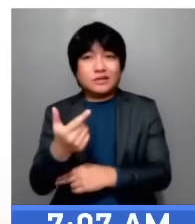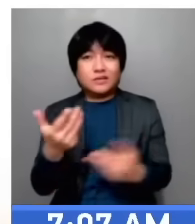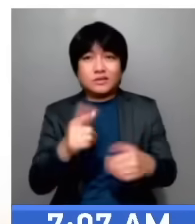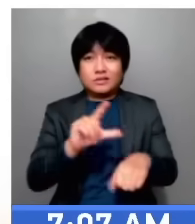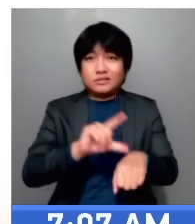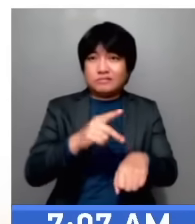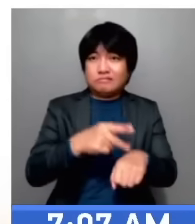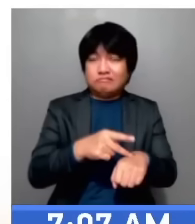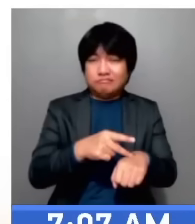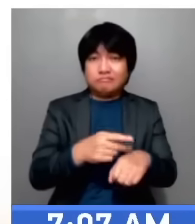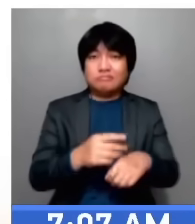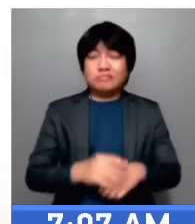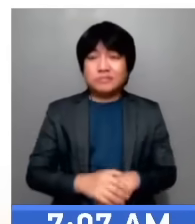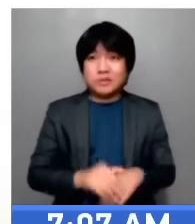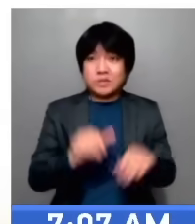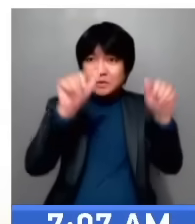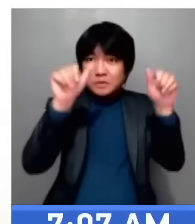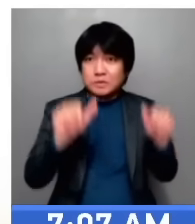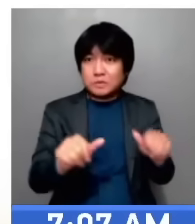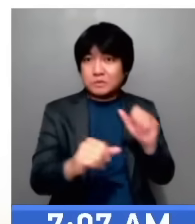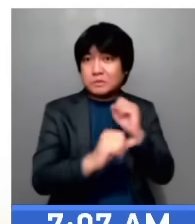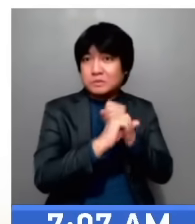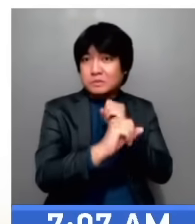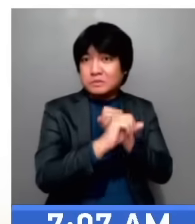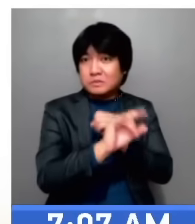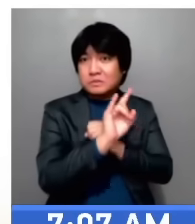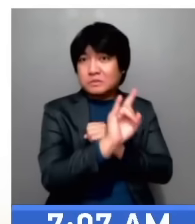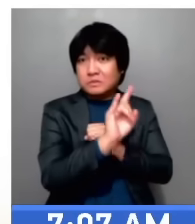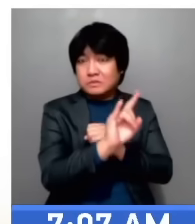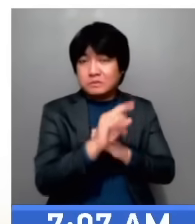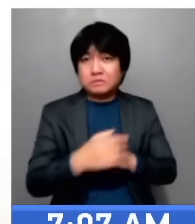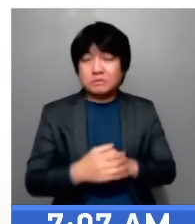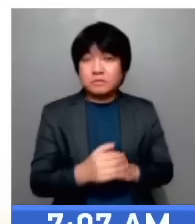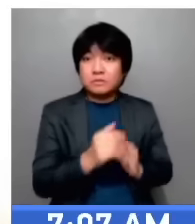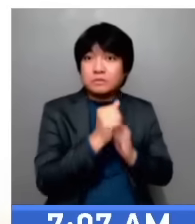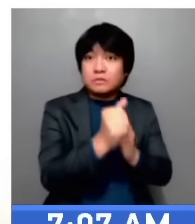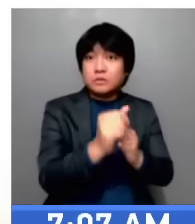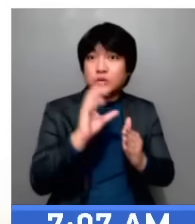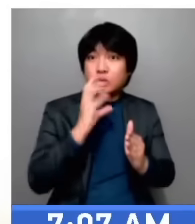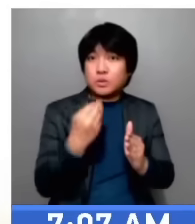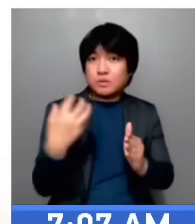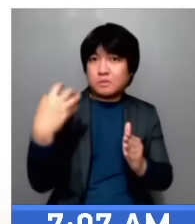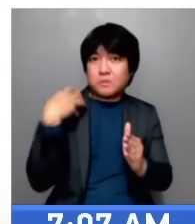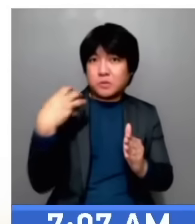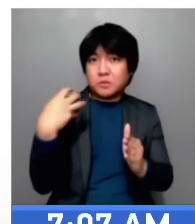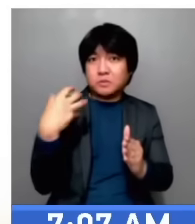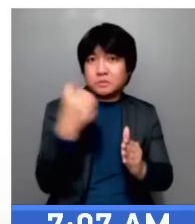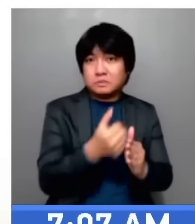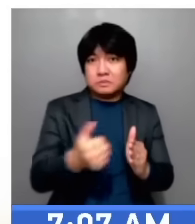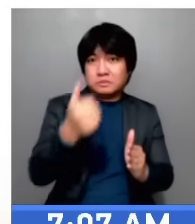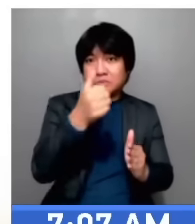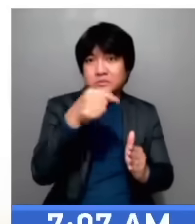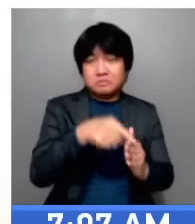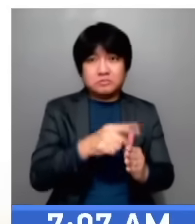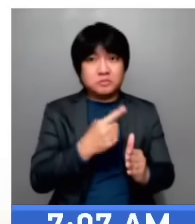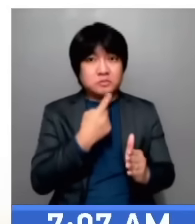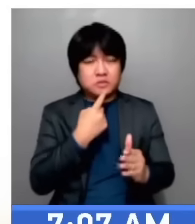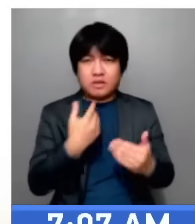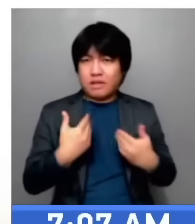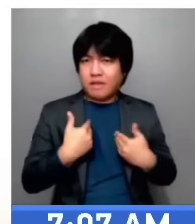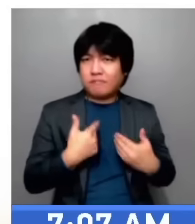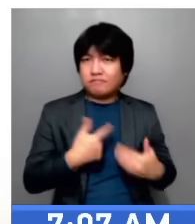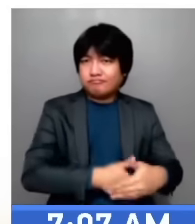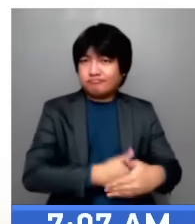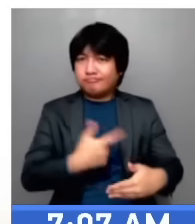nilang post sa social media pinangungunahan daw ang grupo ng isang boss bay ayon sa post isa silang armadong grupo at nagbabalang maghasik ng